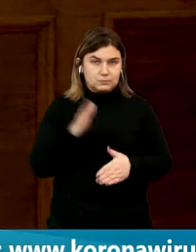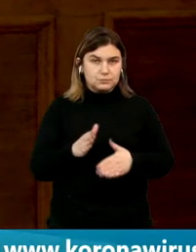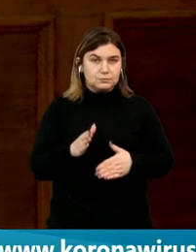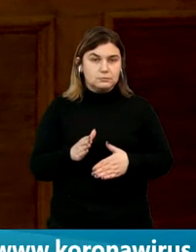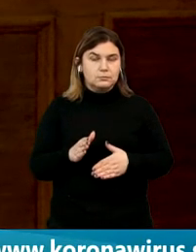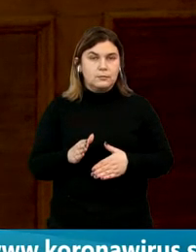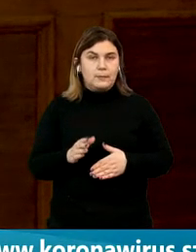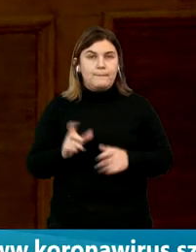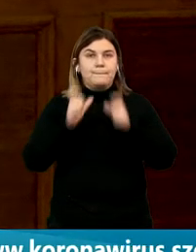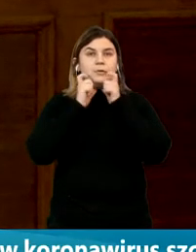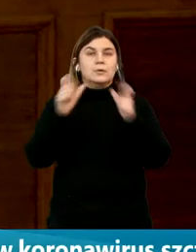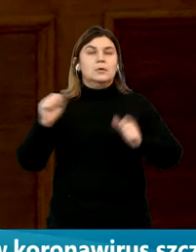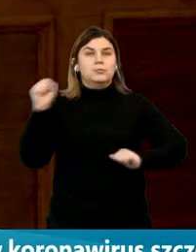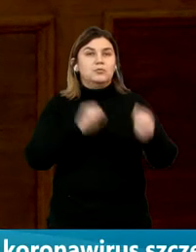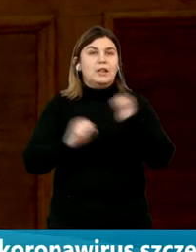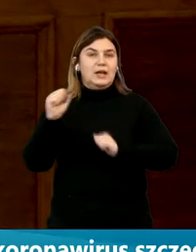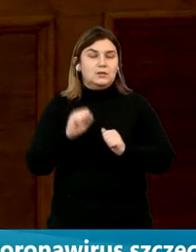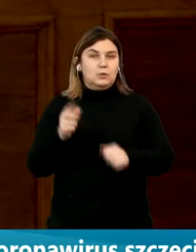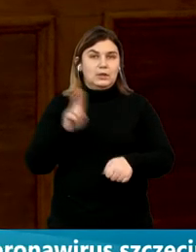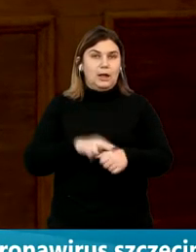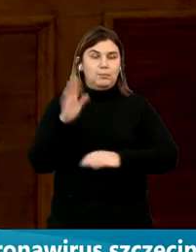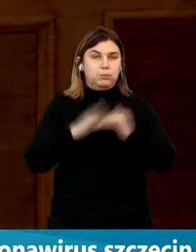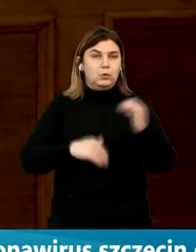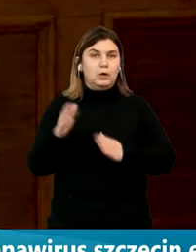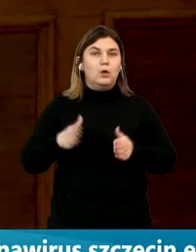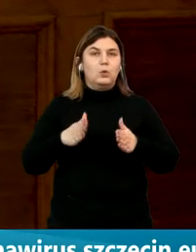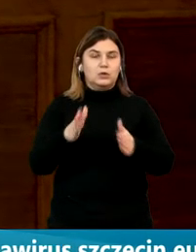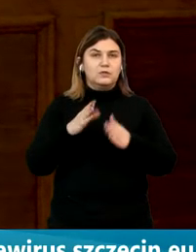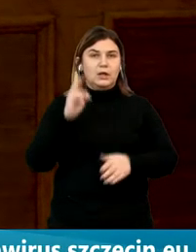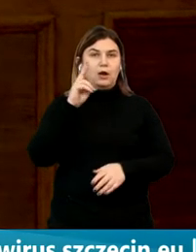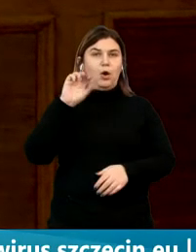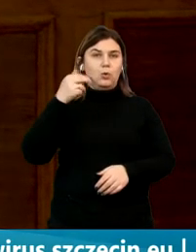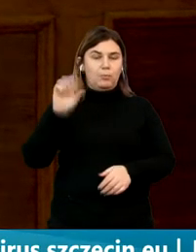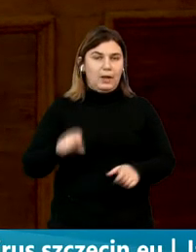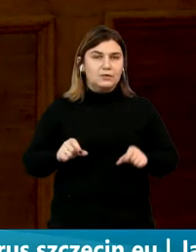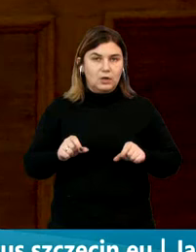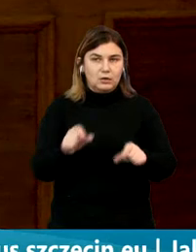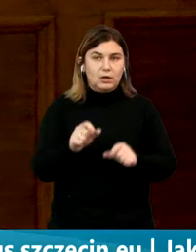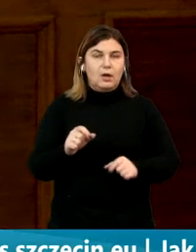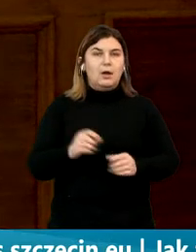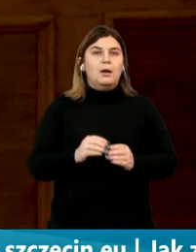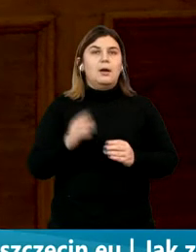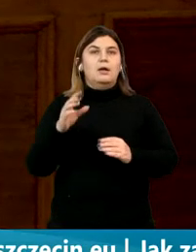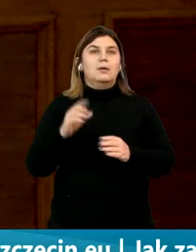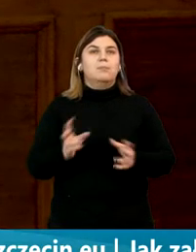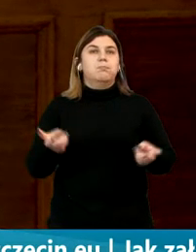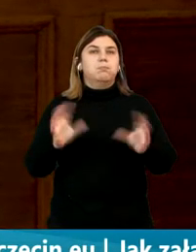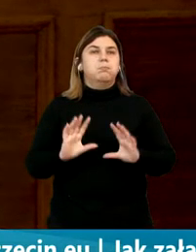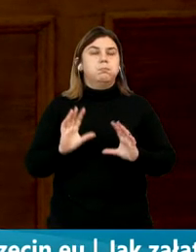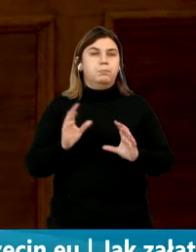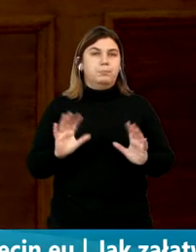czy właściwie ogłoszenie przetargu na przebudowę ulicy Kolumba z torowiskiem i przebudowę Powstańców Wielkopolskich.